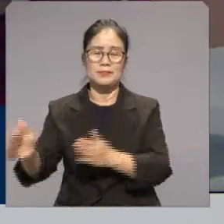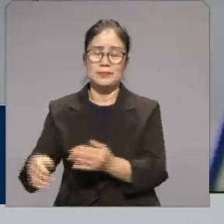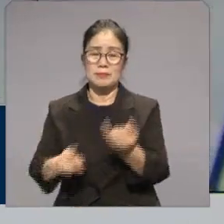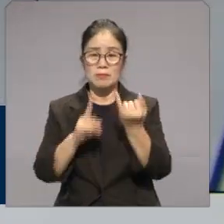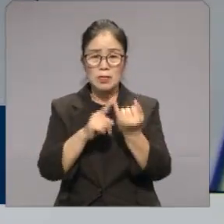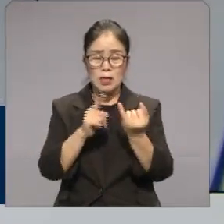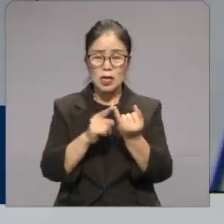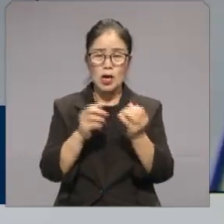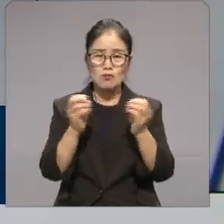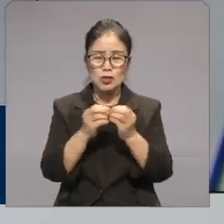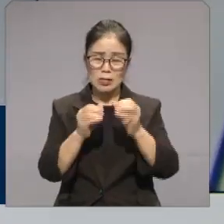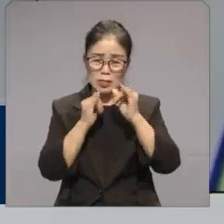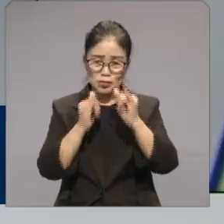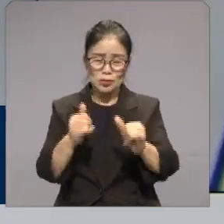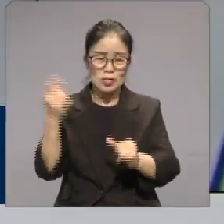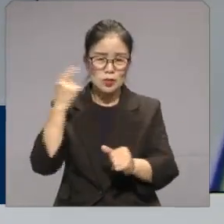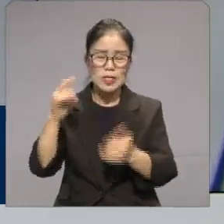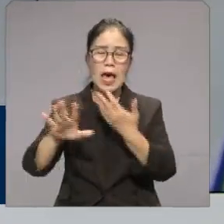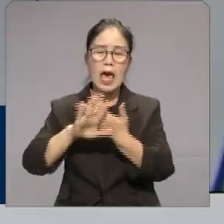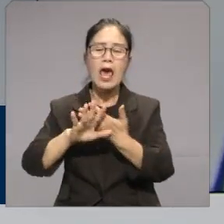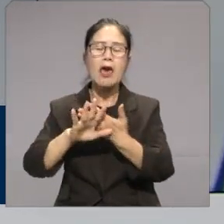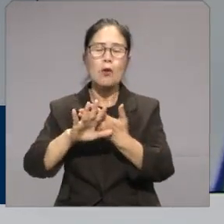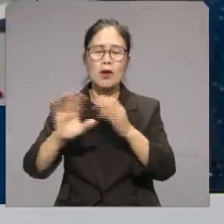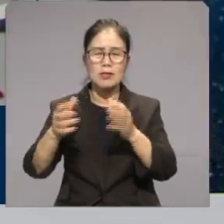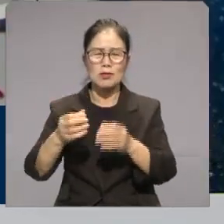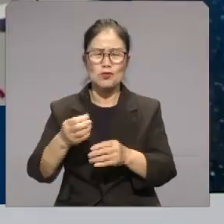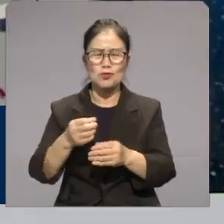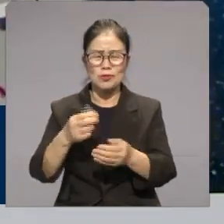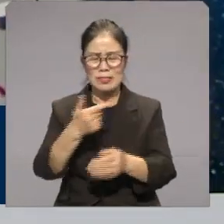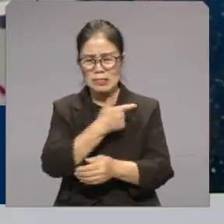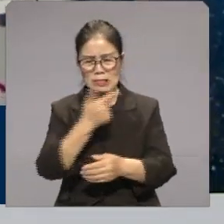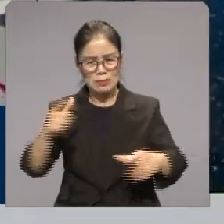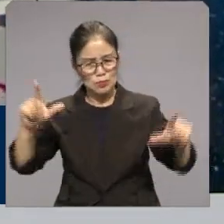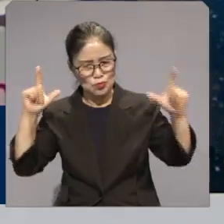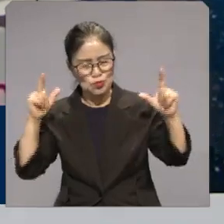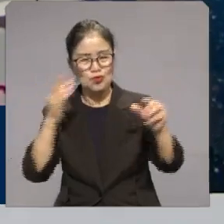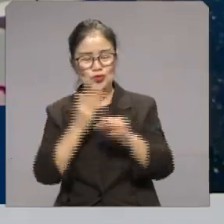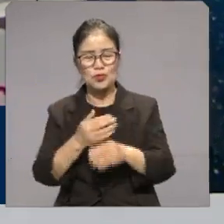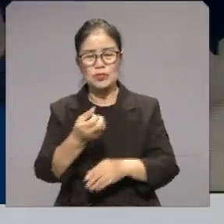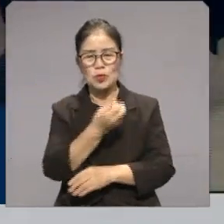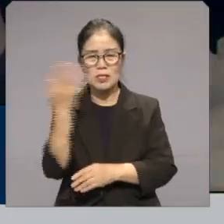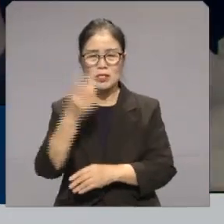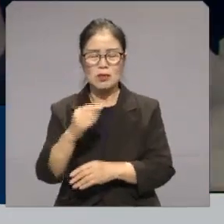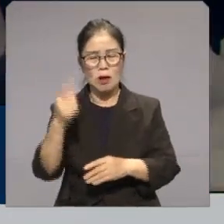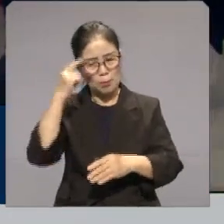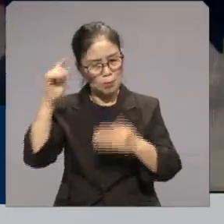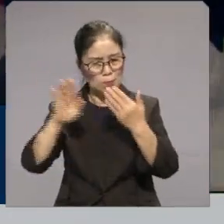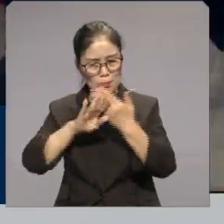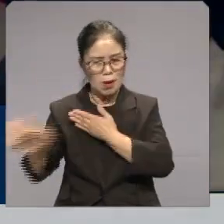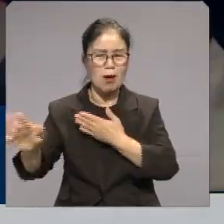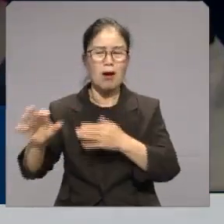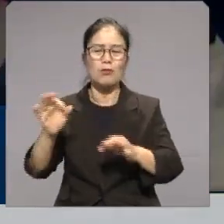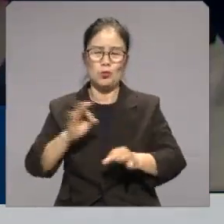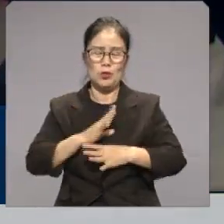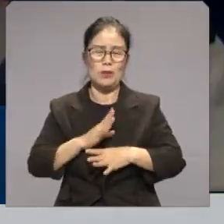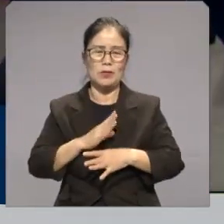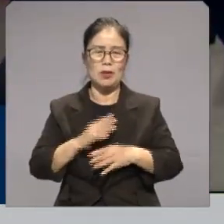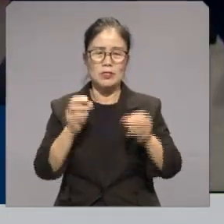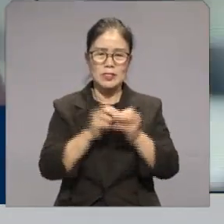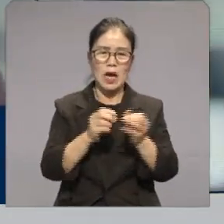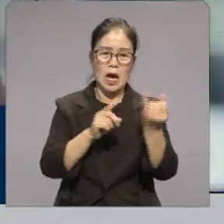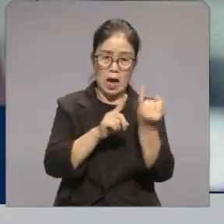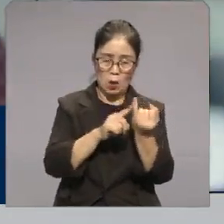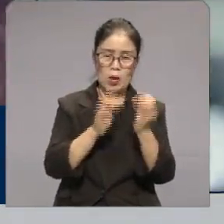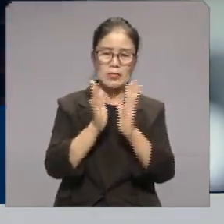한강 작가의 문학상 수상 소식은 해외에서도 큰 화제가 되고 있습니다. 외신들은 예상을 뒤엎는 놀라운 일이라며 작가와